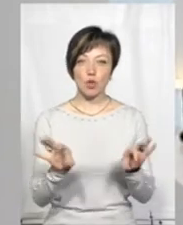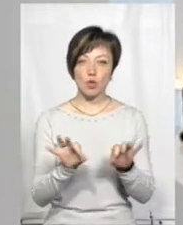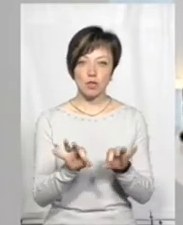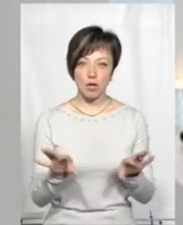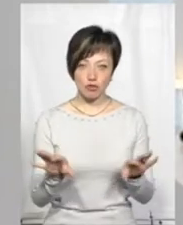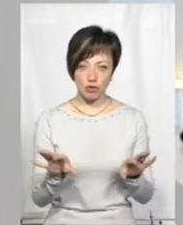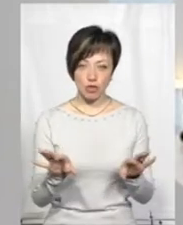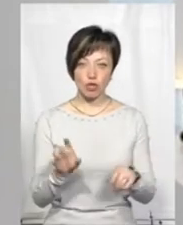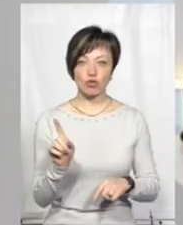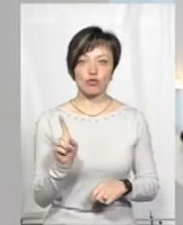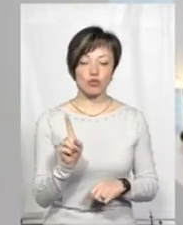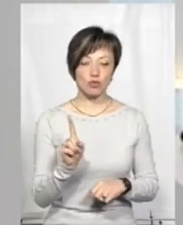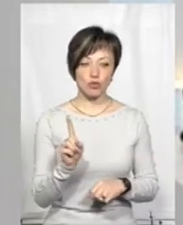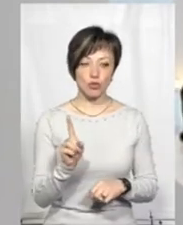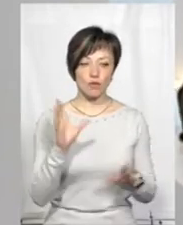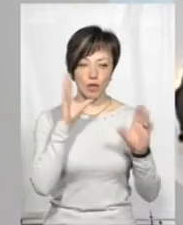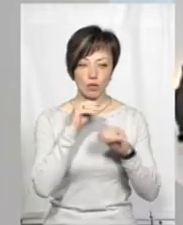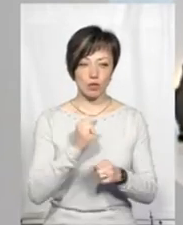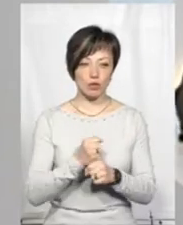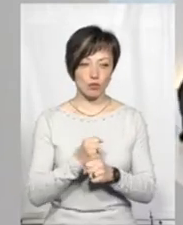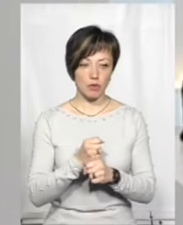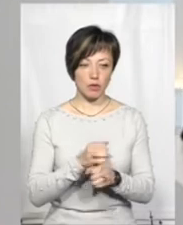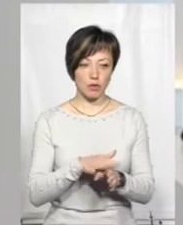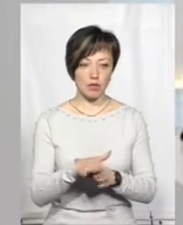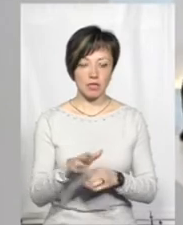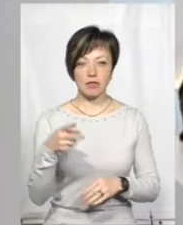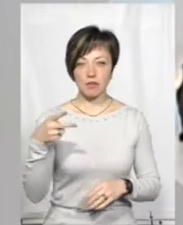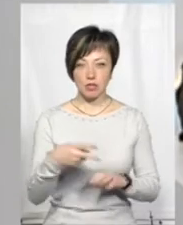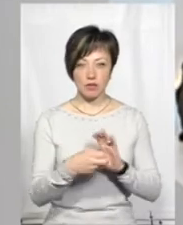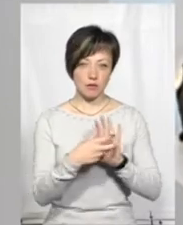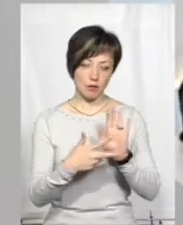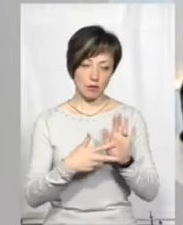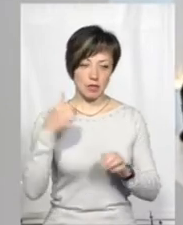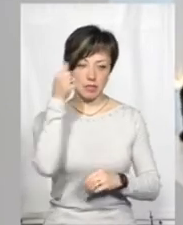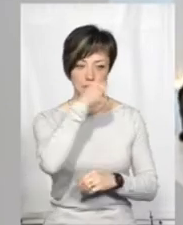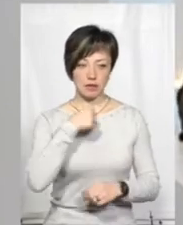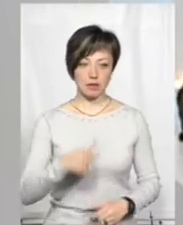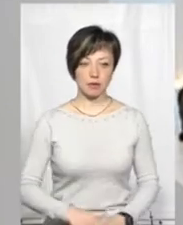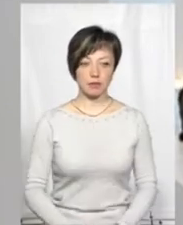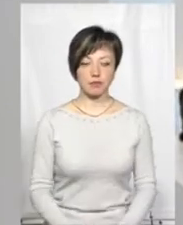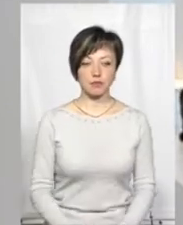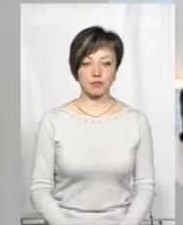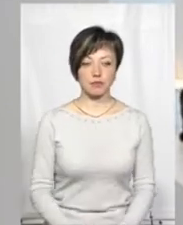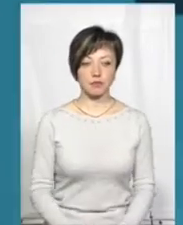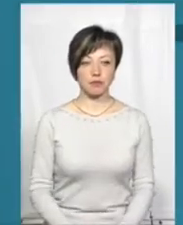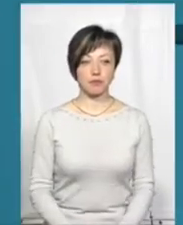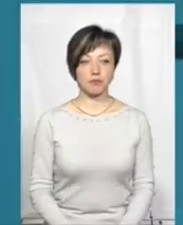розкаже, що вдалося зробити от за 2018 рік.